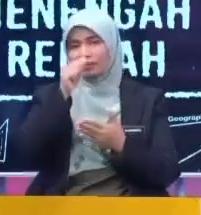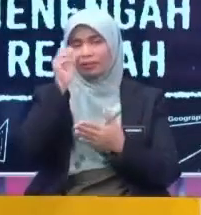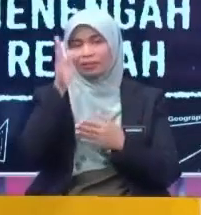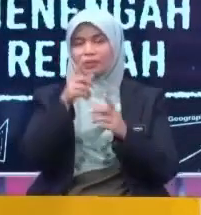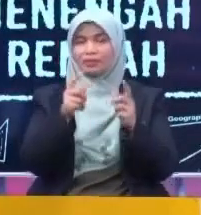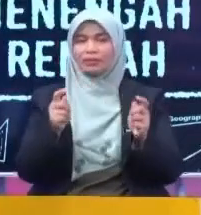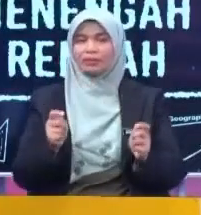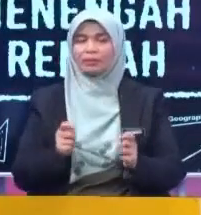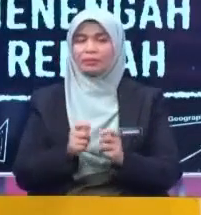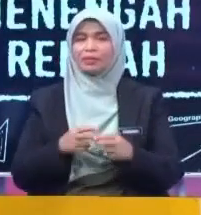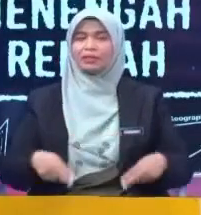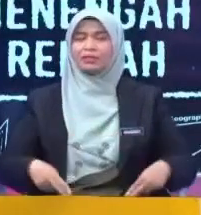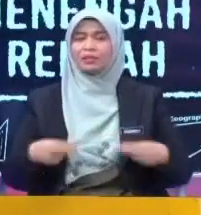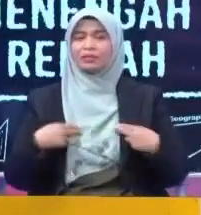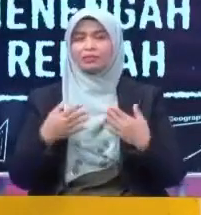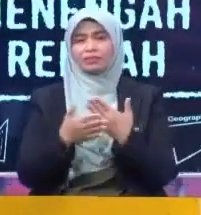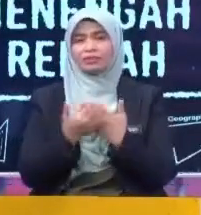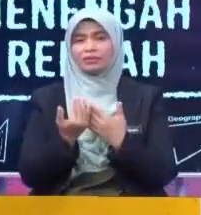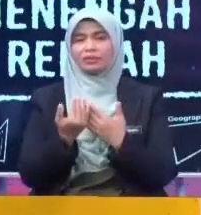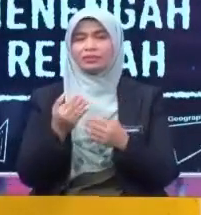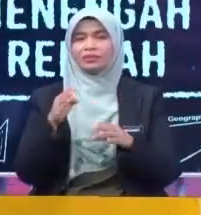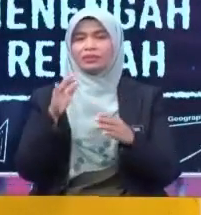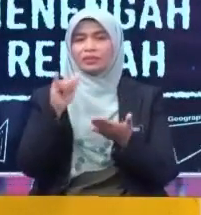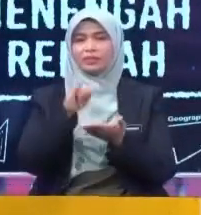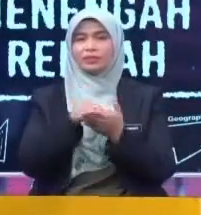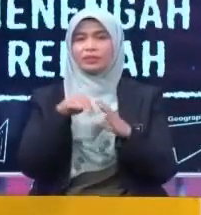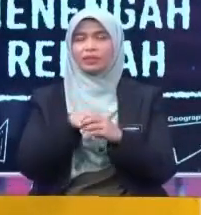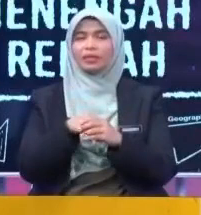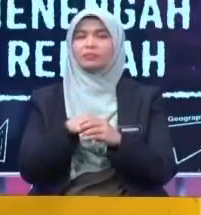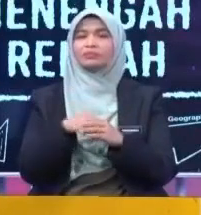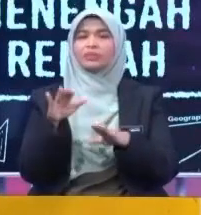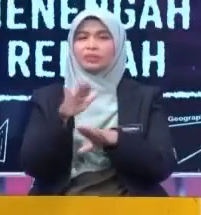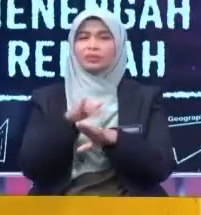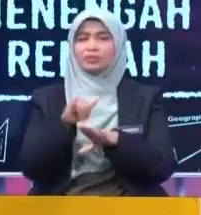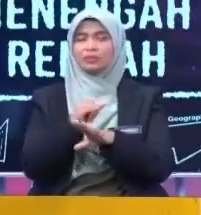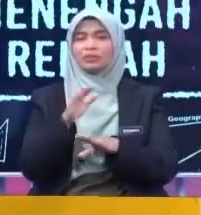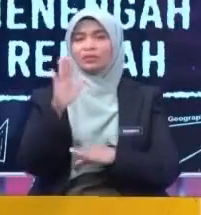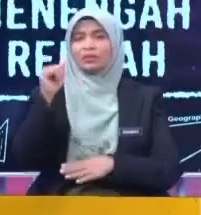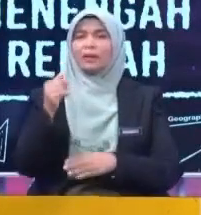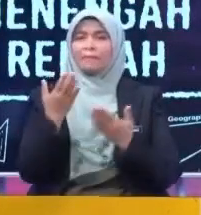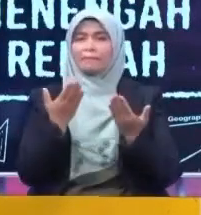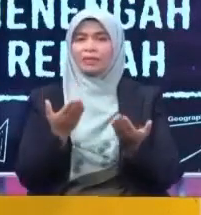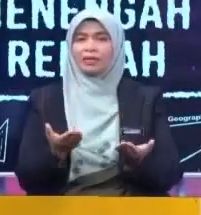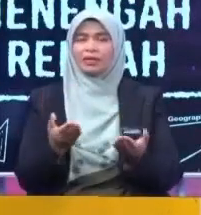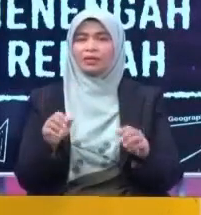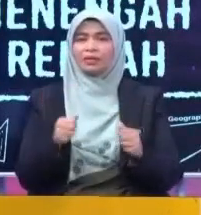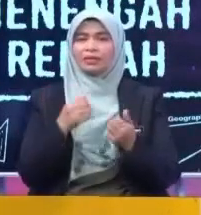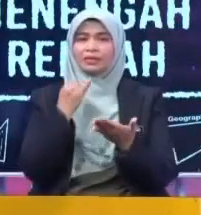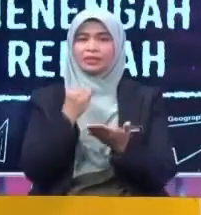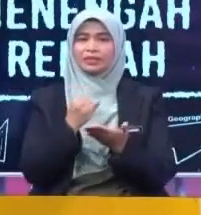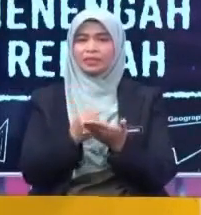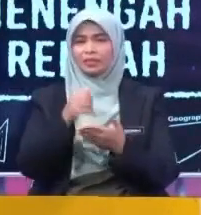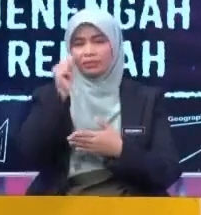dalam kehidupan yang senang lenang, itu dalam syurga lah. Yang berat timbangan amalan jahatnya akan Allah tempatkan ke